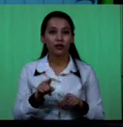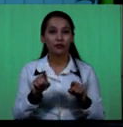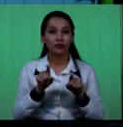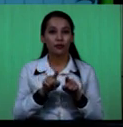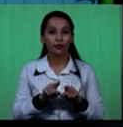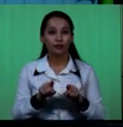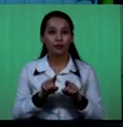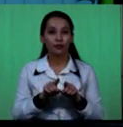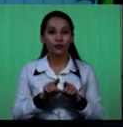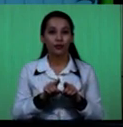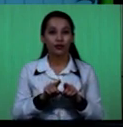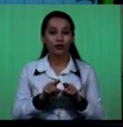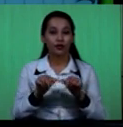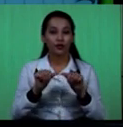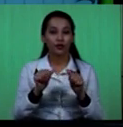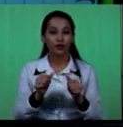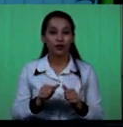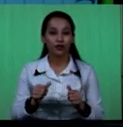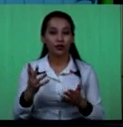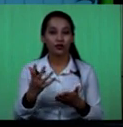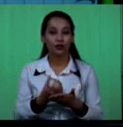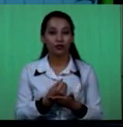xil shaklni toping.